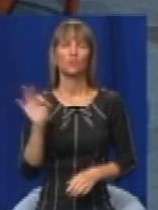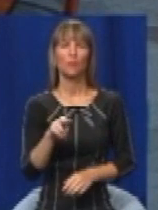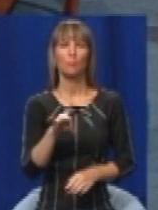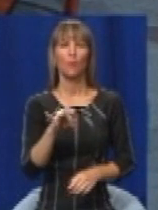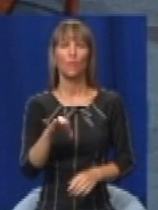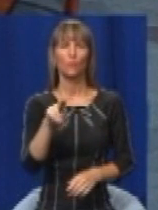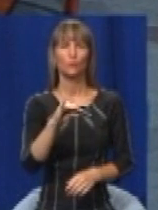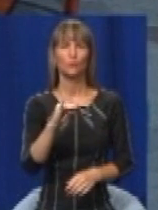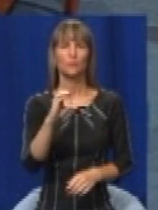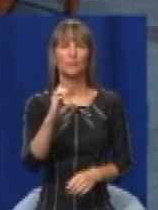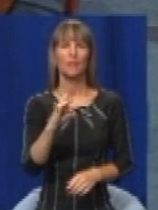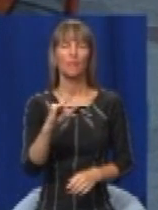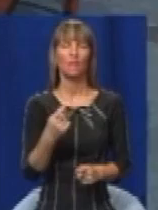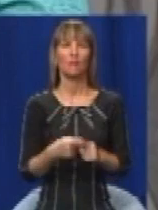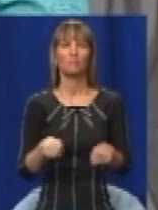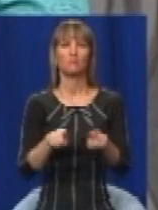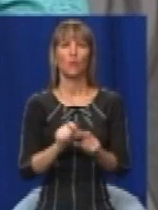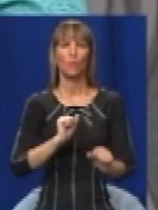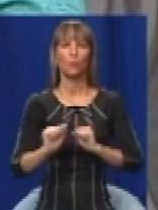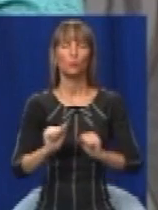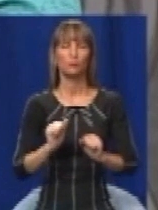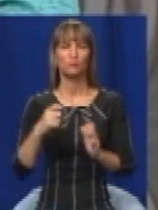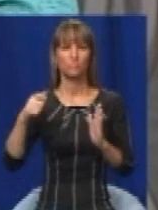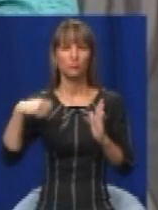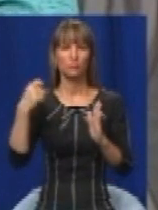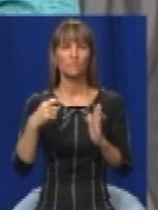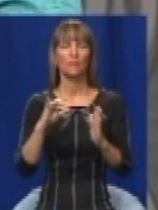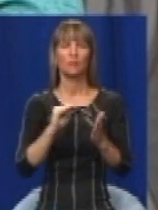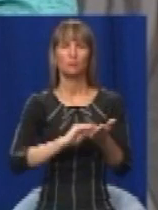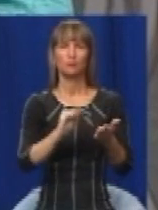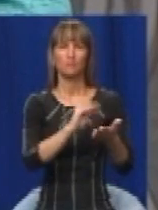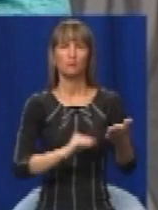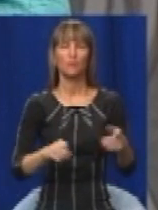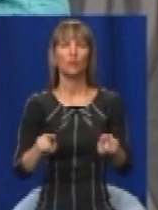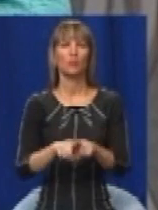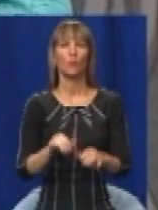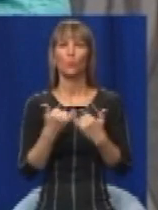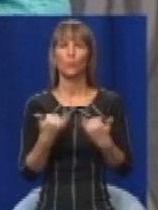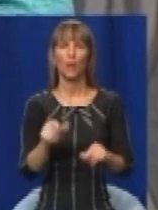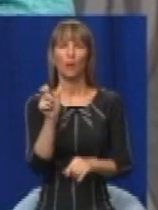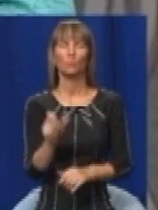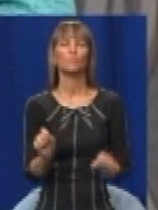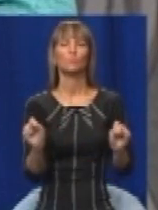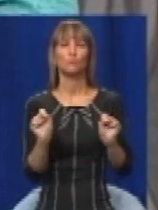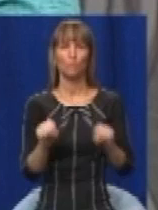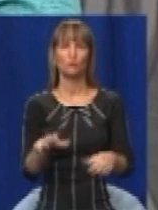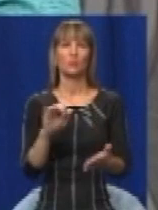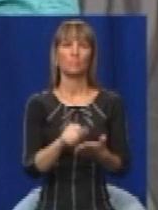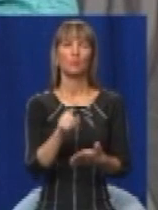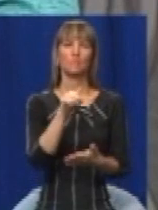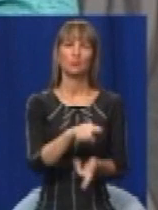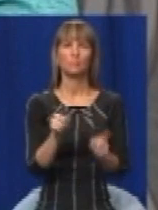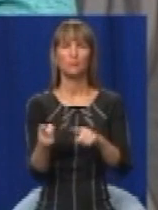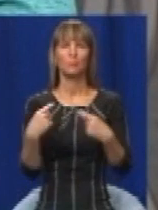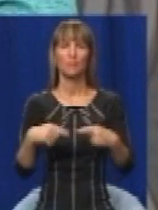продюсери – це ті ж самі режисери і сценаристи, тобто вони такі унікальні люди, котрі можуть займатися і тим, і тим,